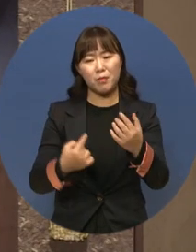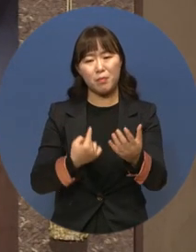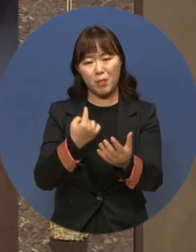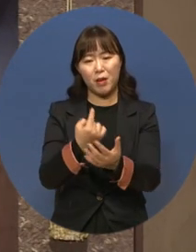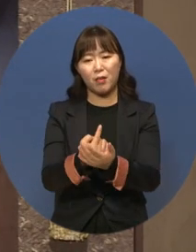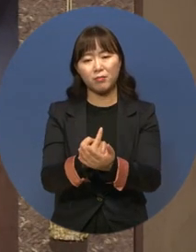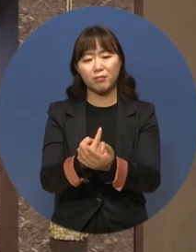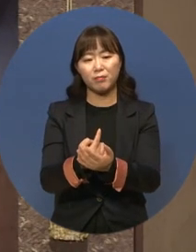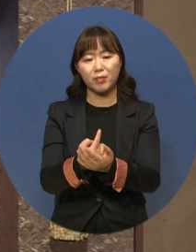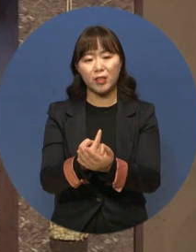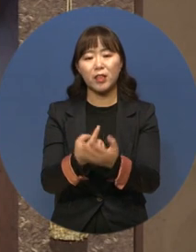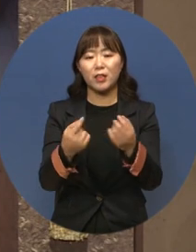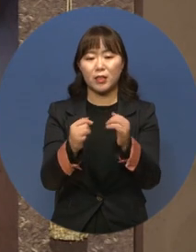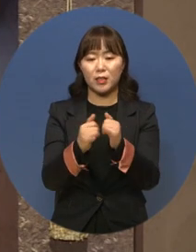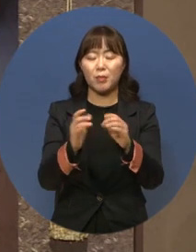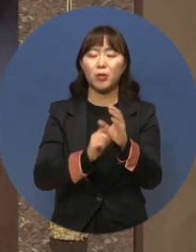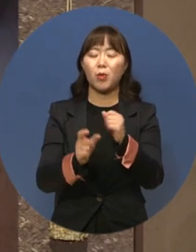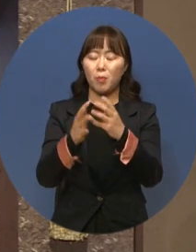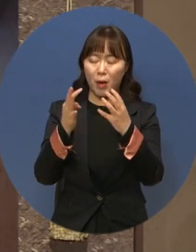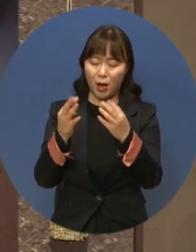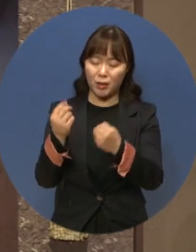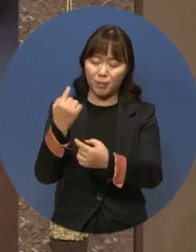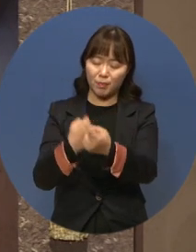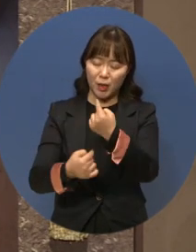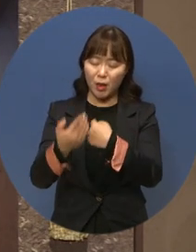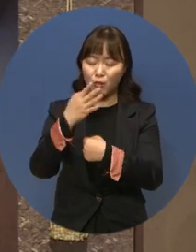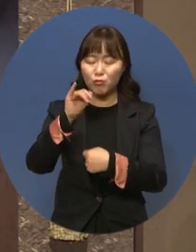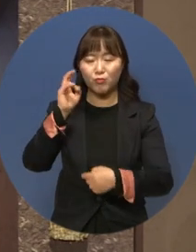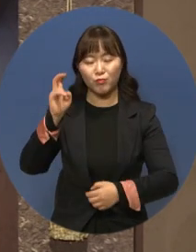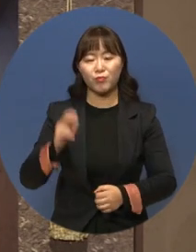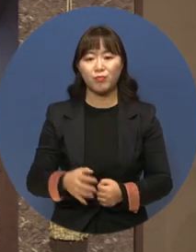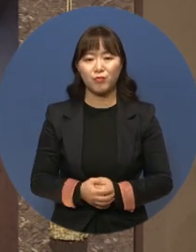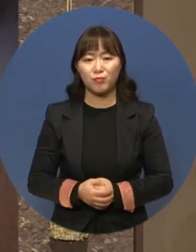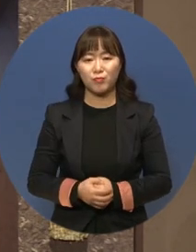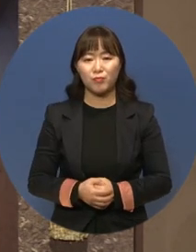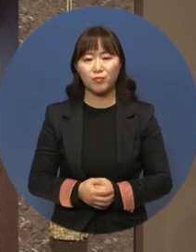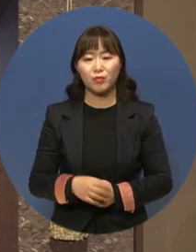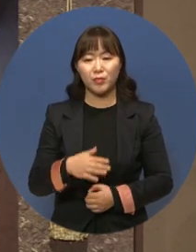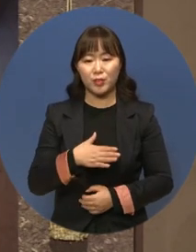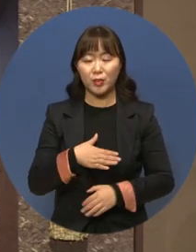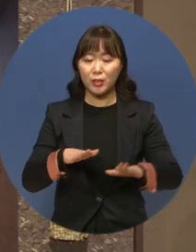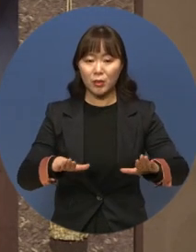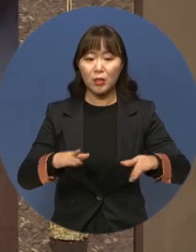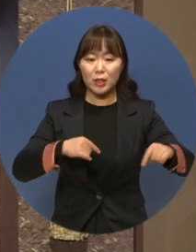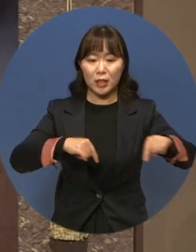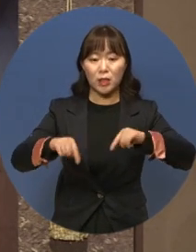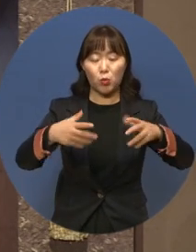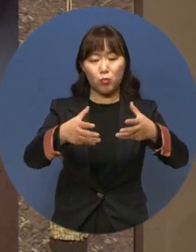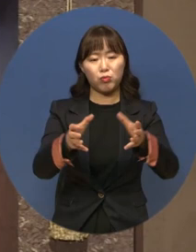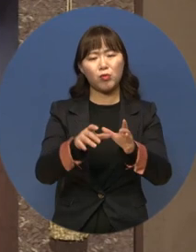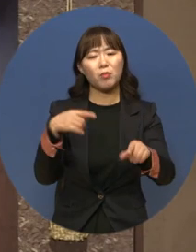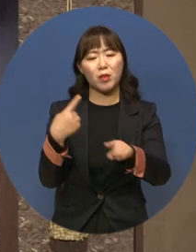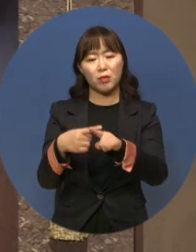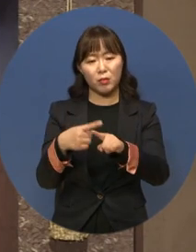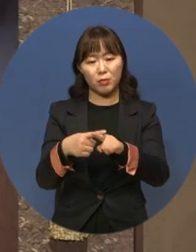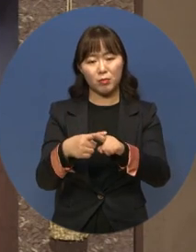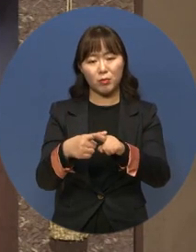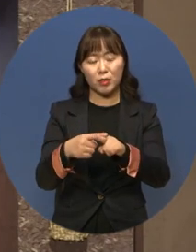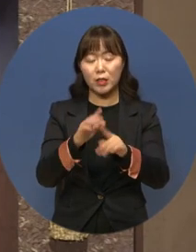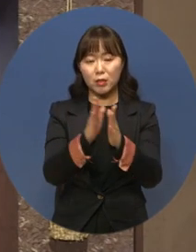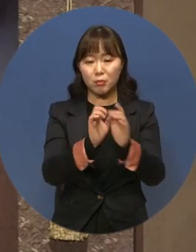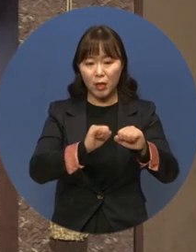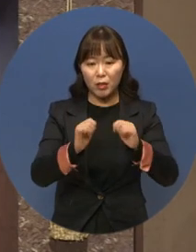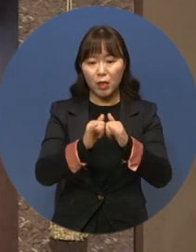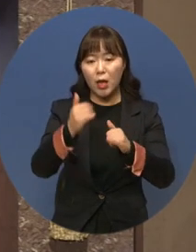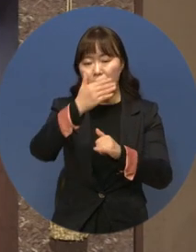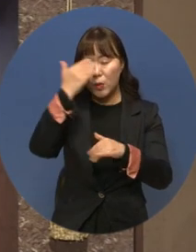않을까요? 그래서 이제 그런 사람들이 더 많이 나타날 것 같고요. 네네. 저는 사실 지금 지도부도 그래요. 저희 우리 집행부도